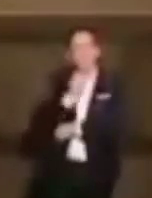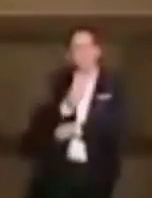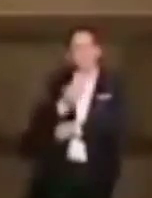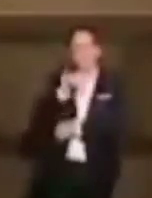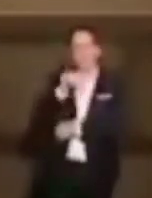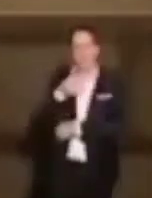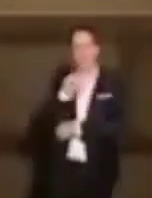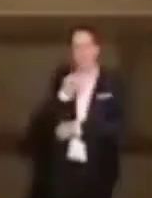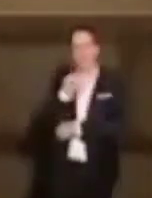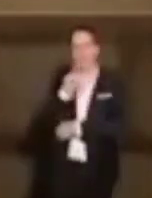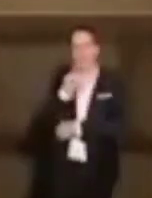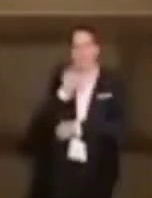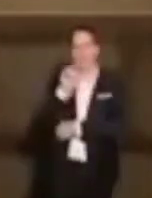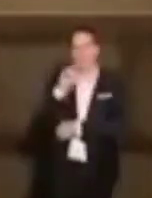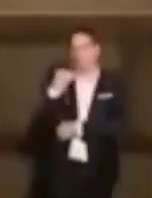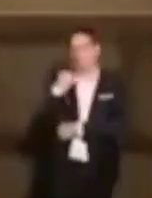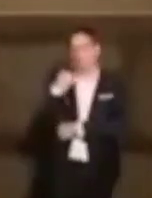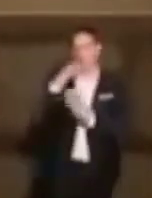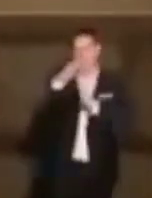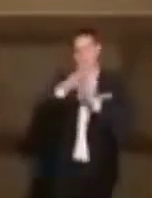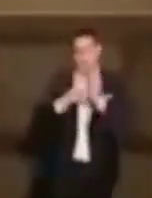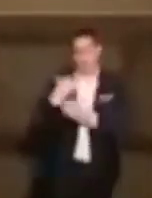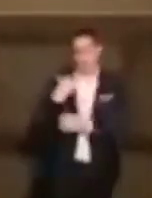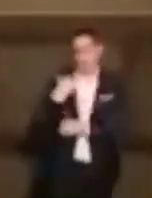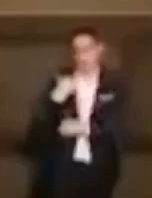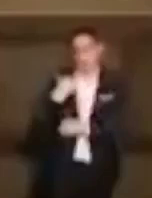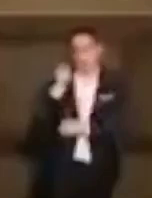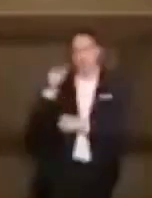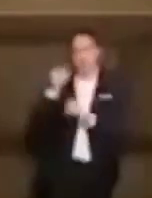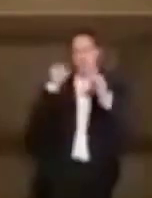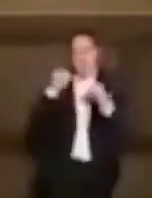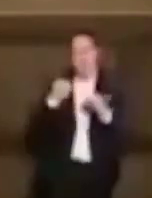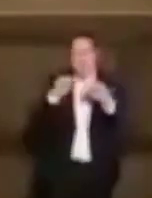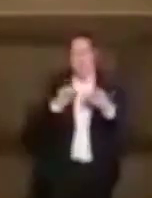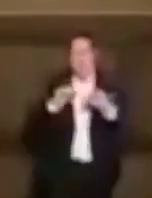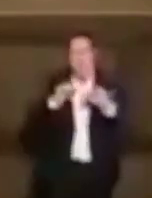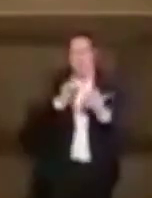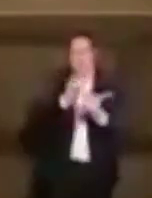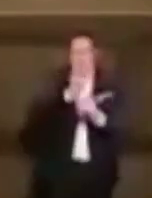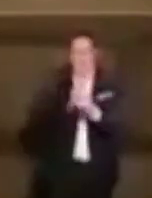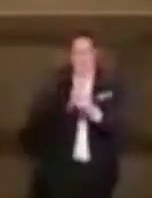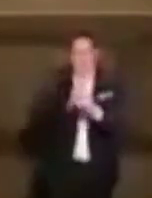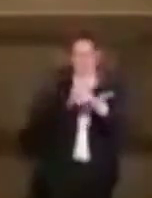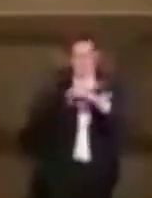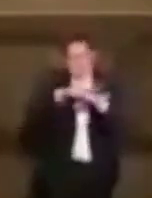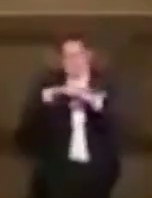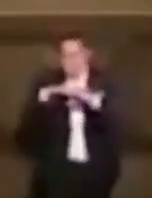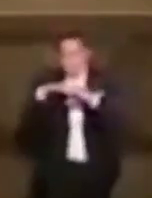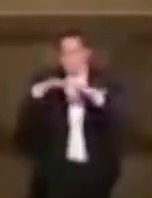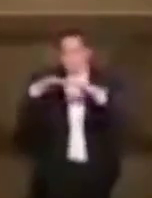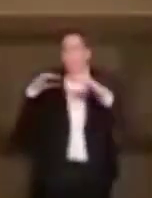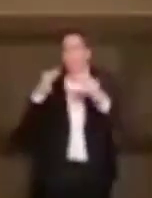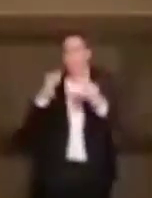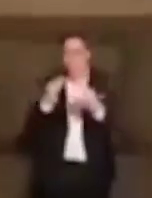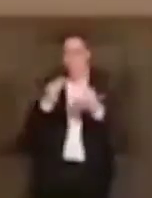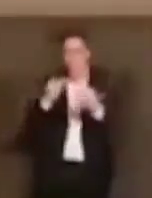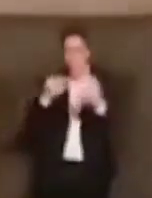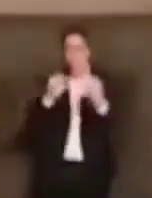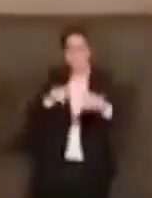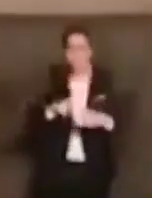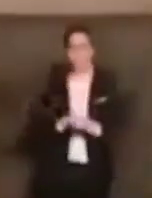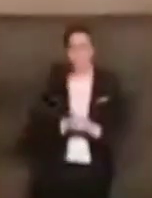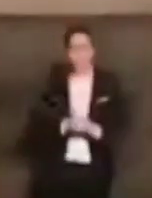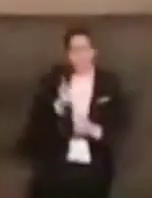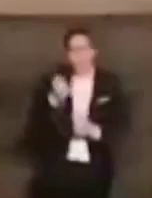پیامبرتان کرد؟ من می دانم که حالا می گردید تا هزار عذر پیدا